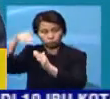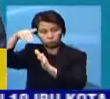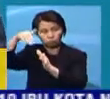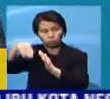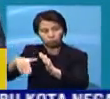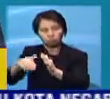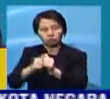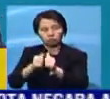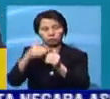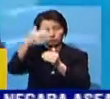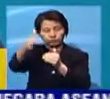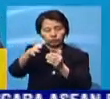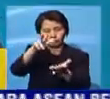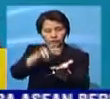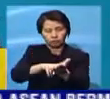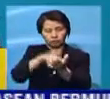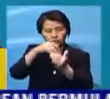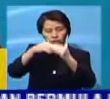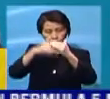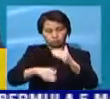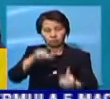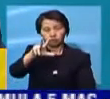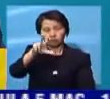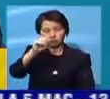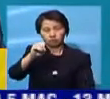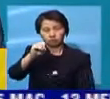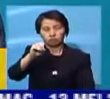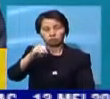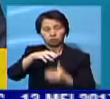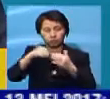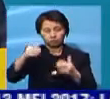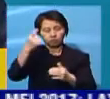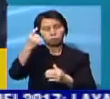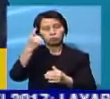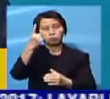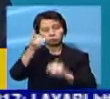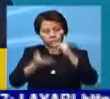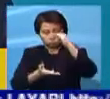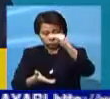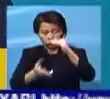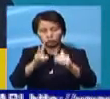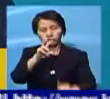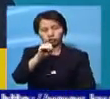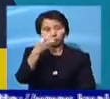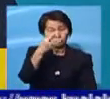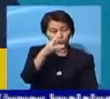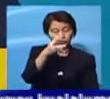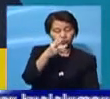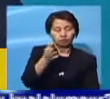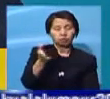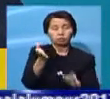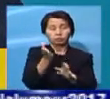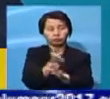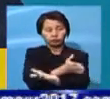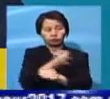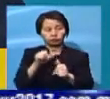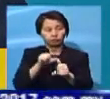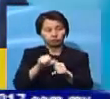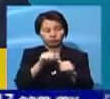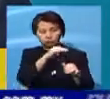further decline to below $30 per barrel in early 2016, before